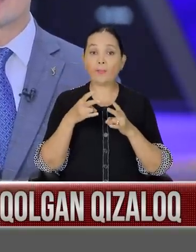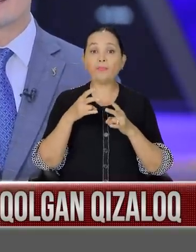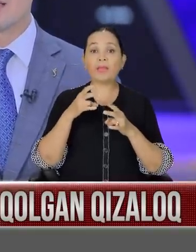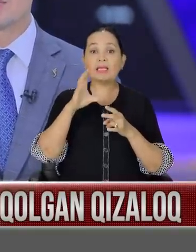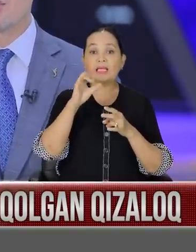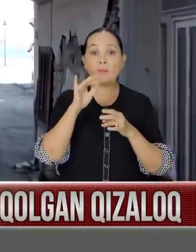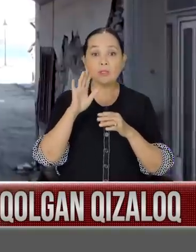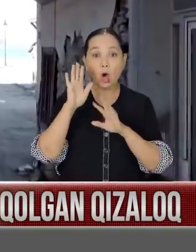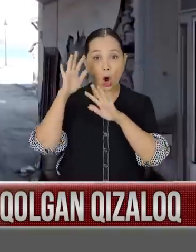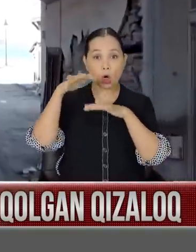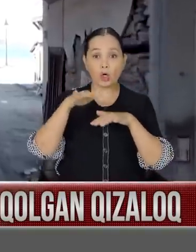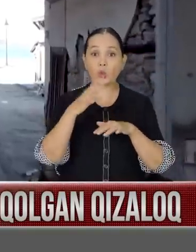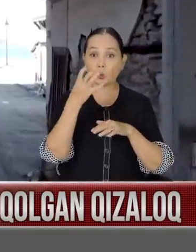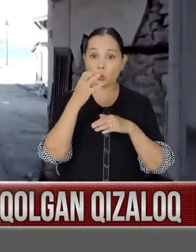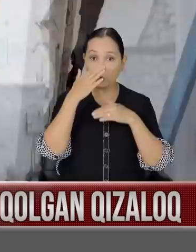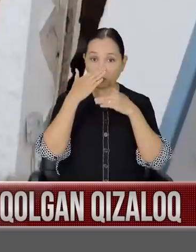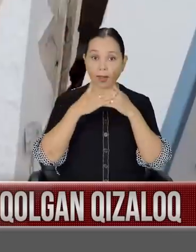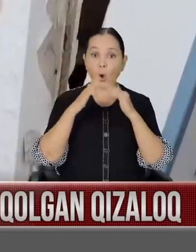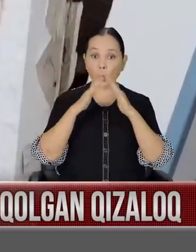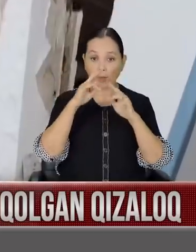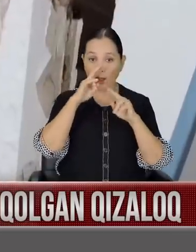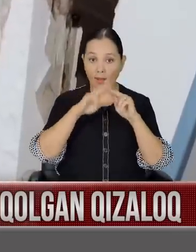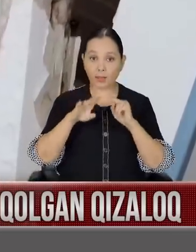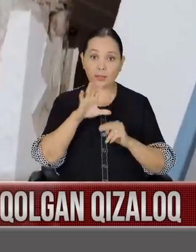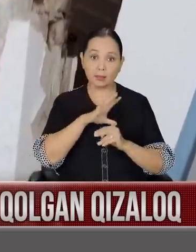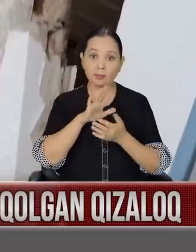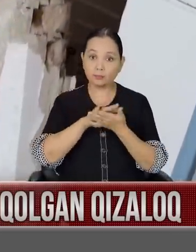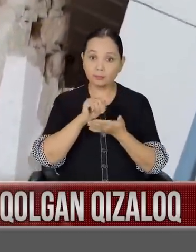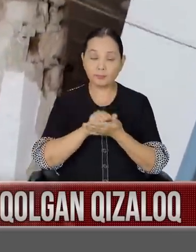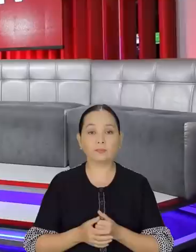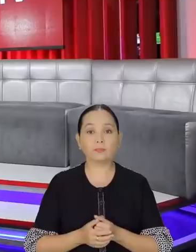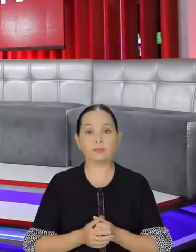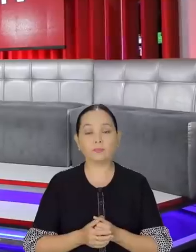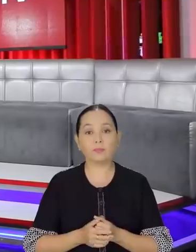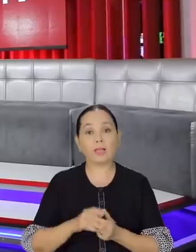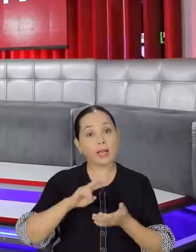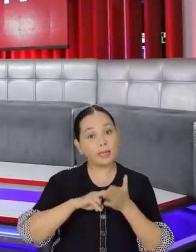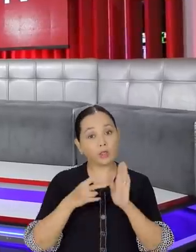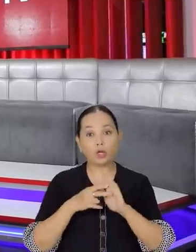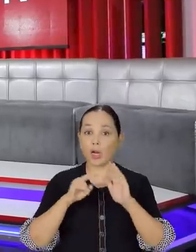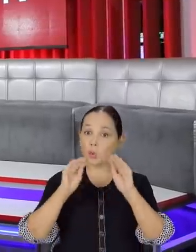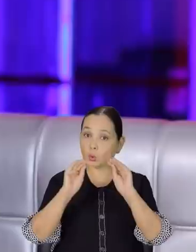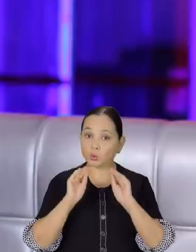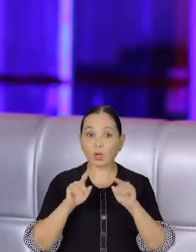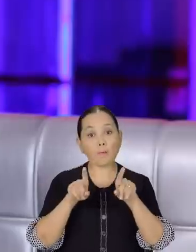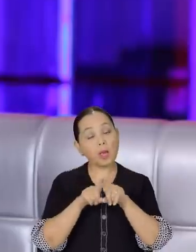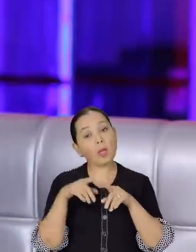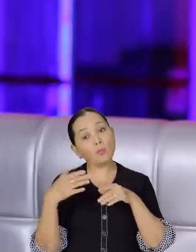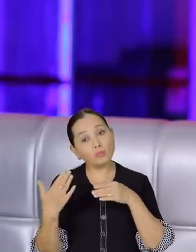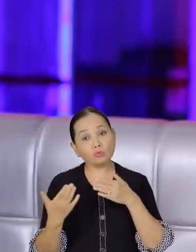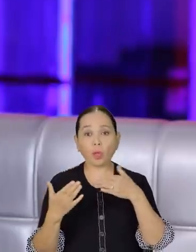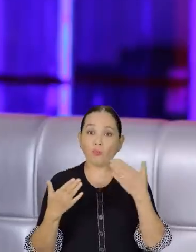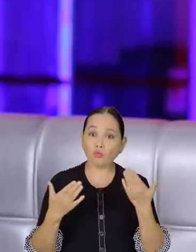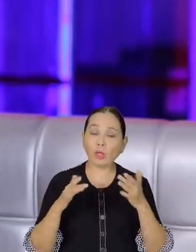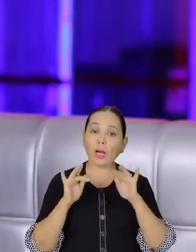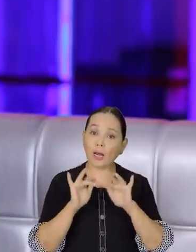ta'sirlangan Seymus orolida bo'lsa 400 ga yaqin kishi uyidan ayrildi. Rejalar tuziladi, mana bunday qilamiz, mana